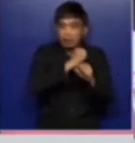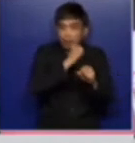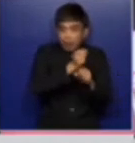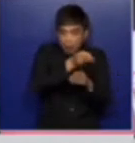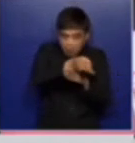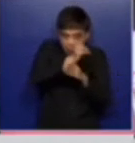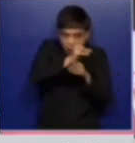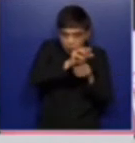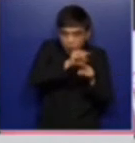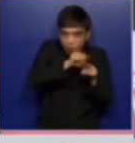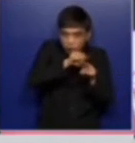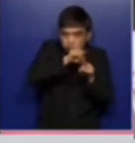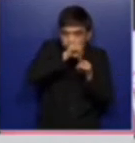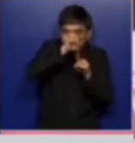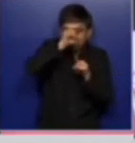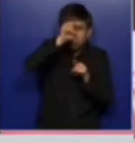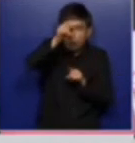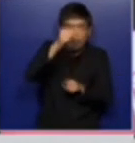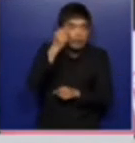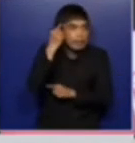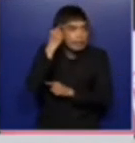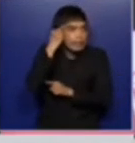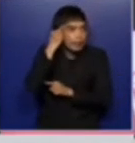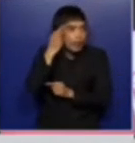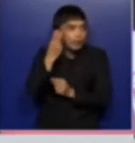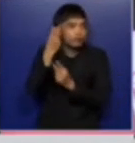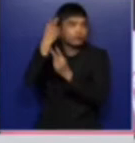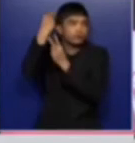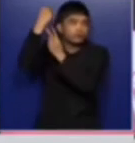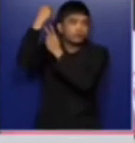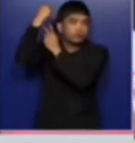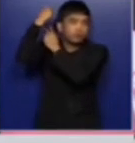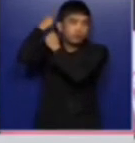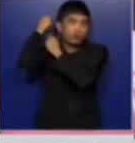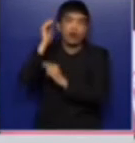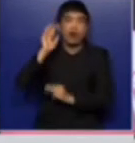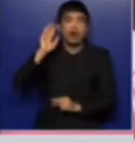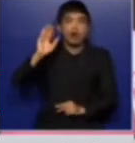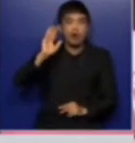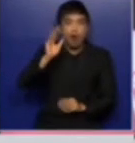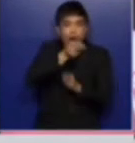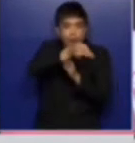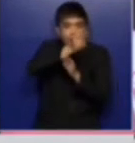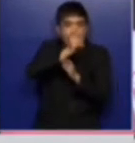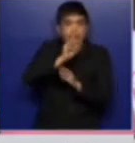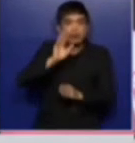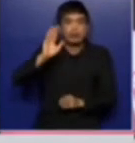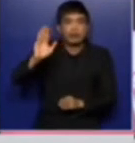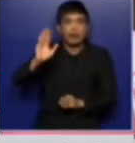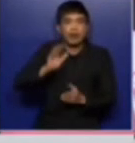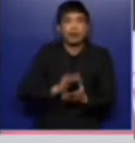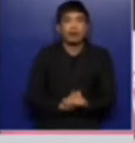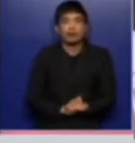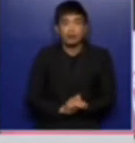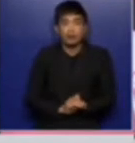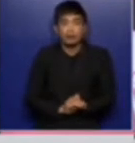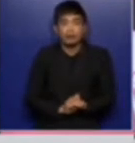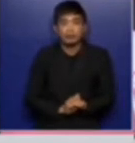ปถึงอดีตถึงพระแสงปืนต้นข้ามแม่น้ำสะตงซึ่ง เป็นวีรกรรมที่เลื่องลือใน